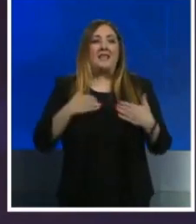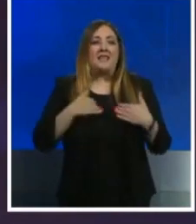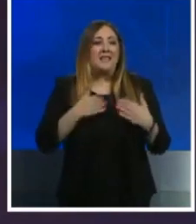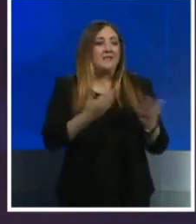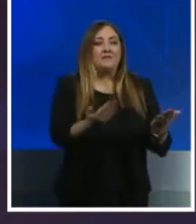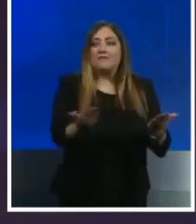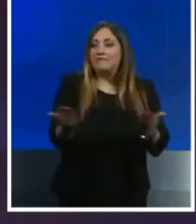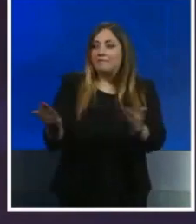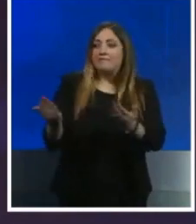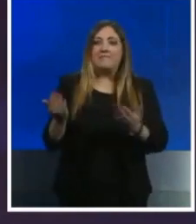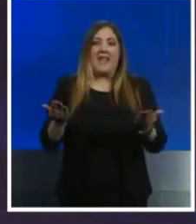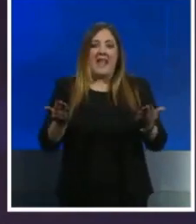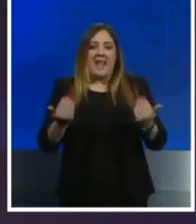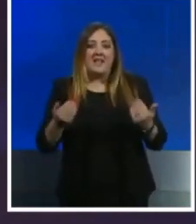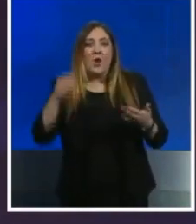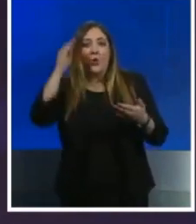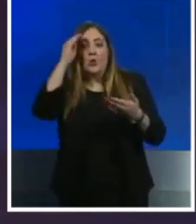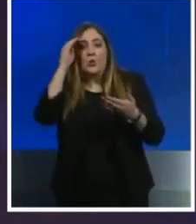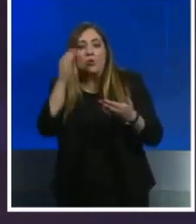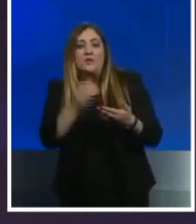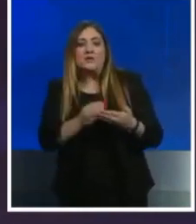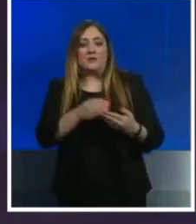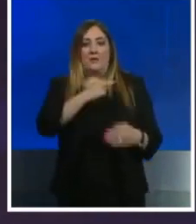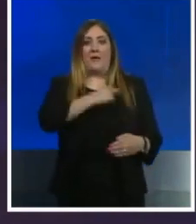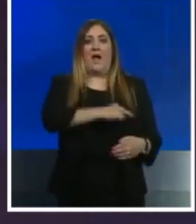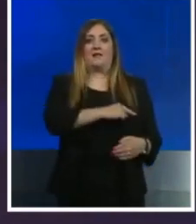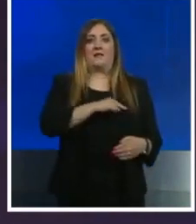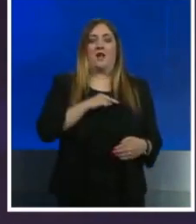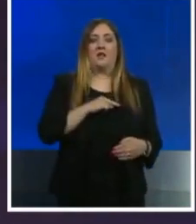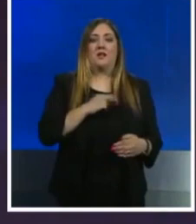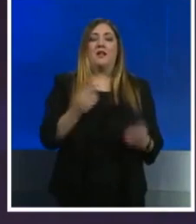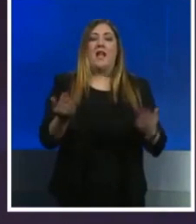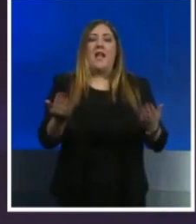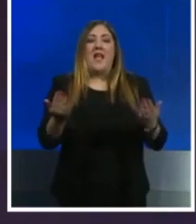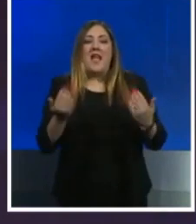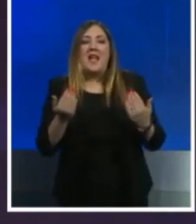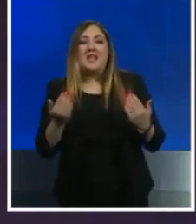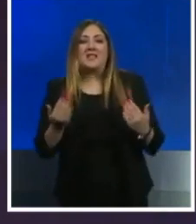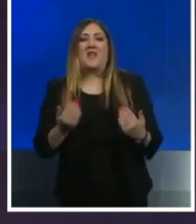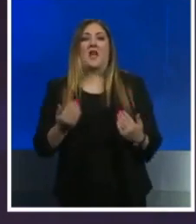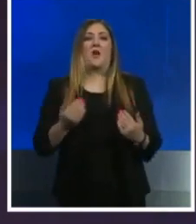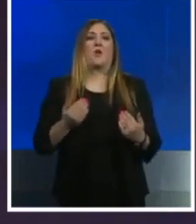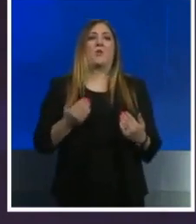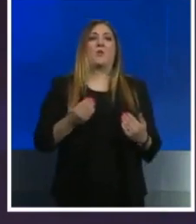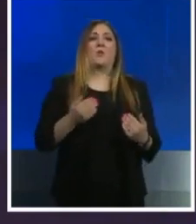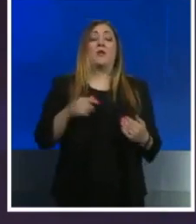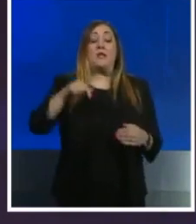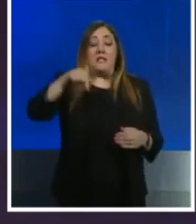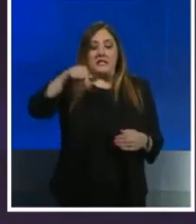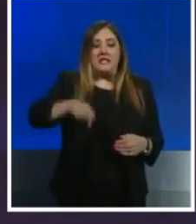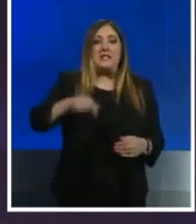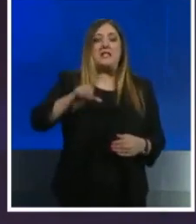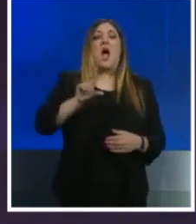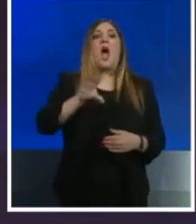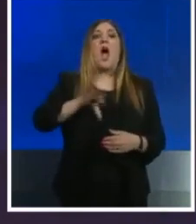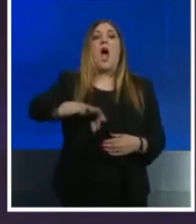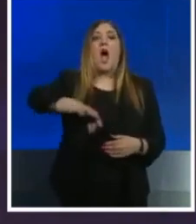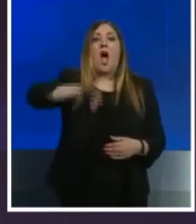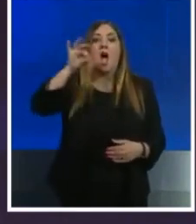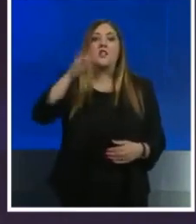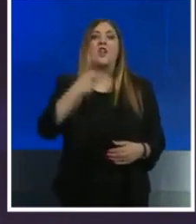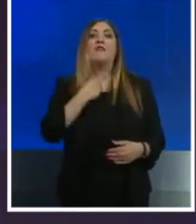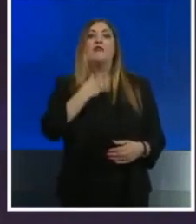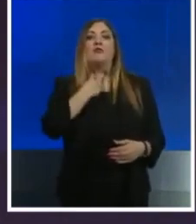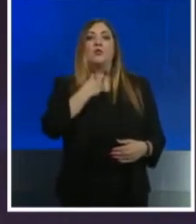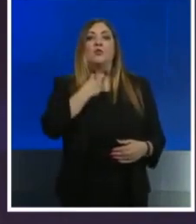nit-defendu l-ill-daw nil-għzejr din id-darba a-żel l-unikavuċi l